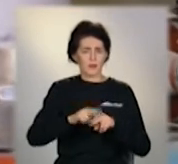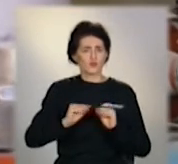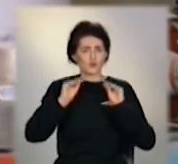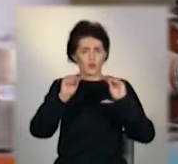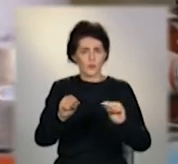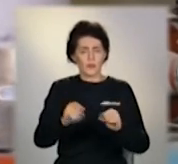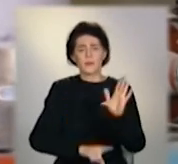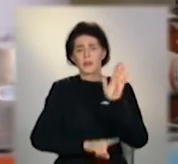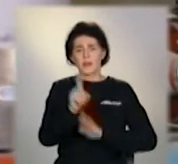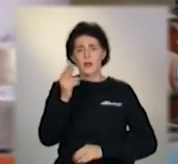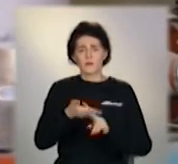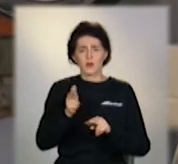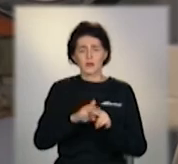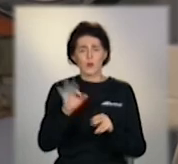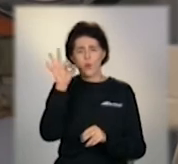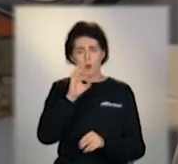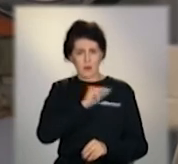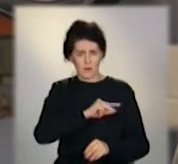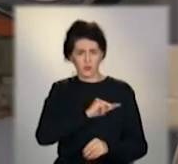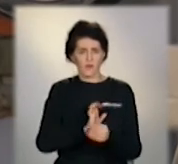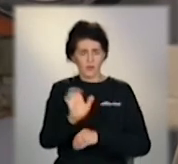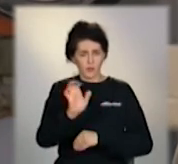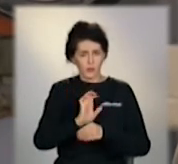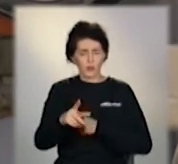Нині починаються пусконалагоджувальні роботи і на